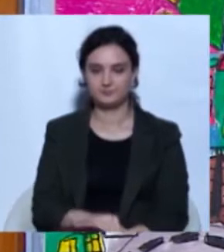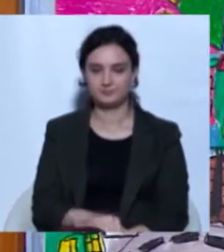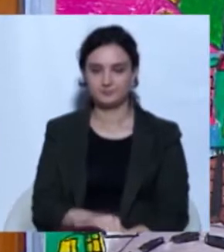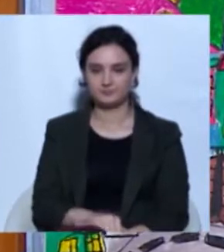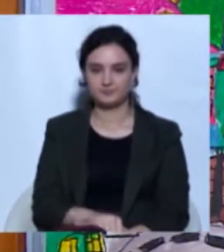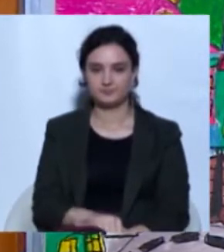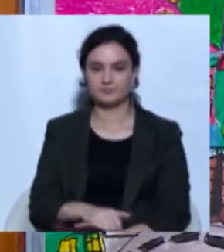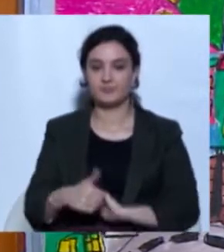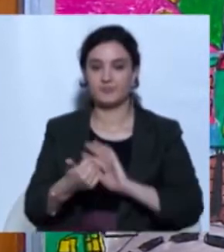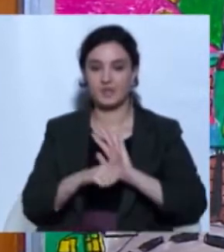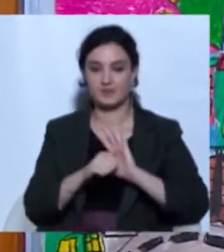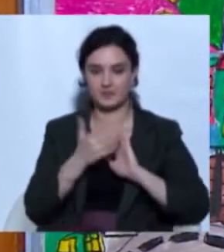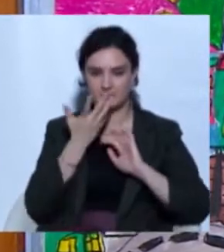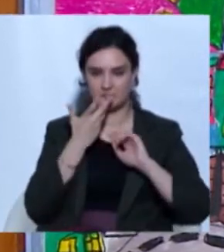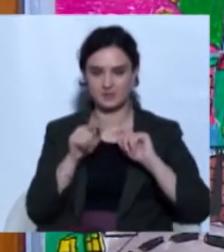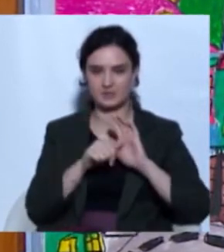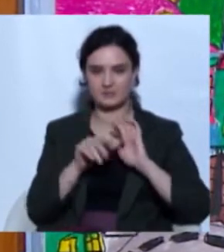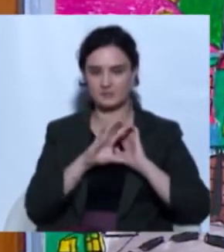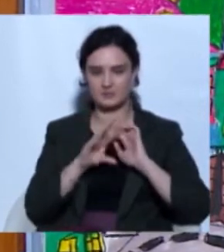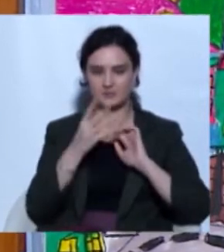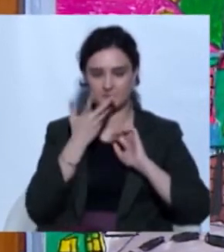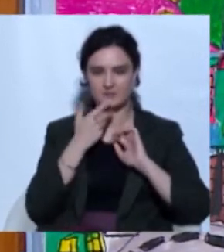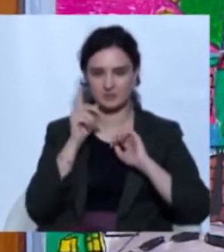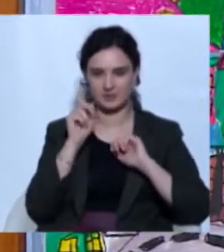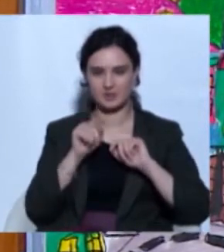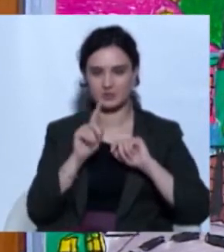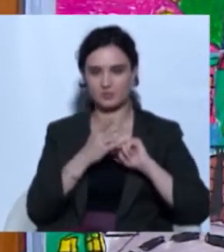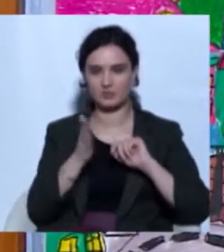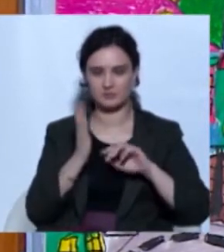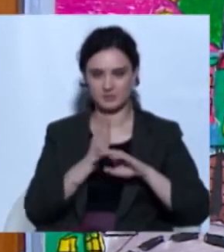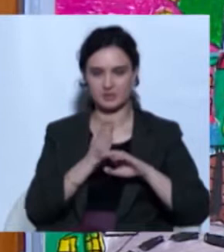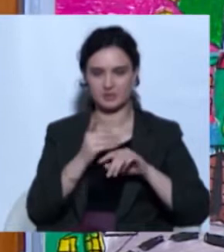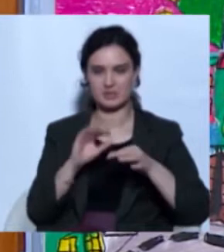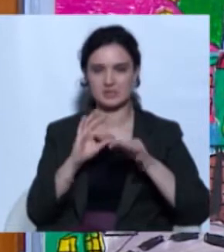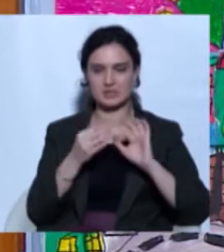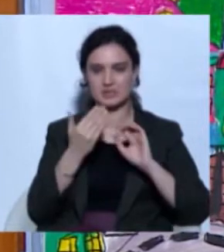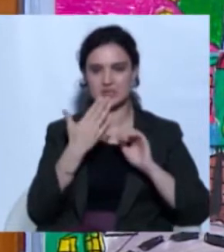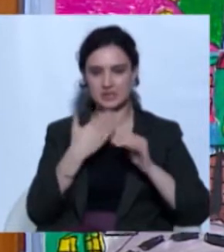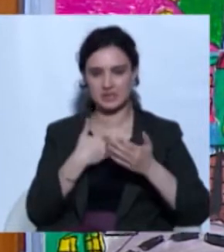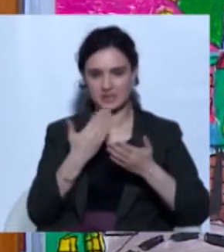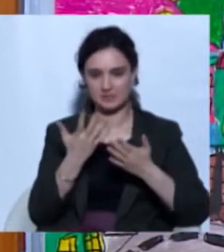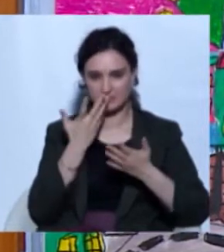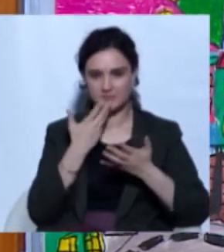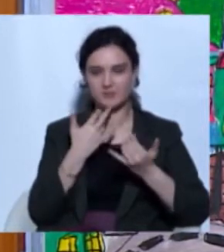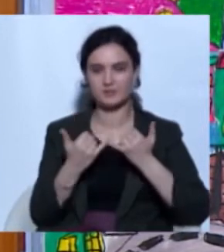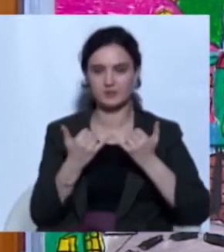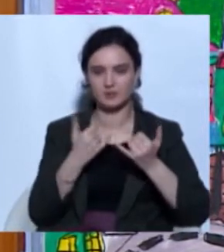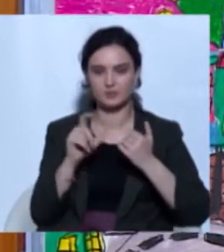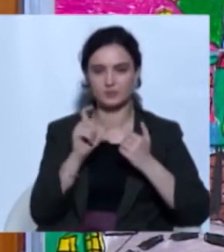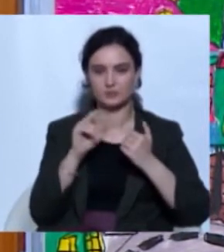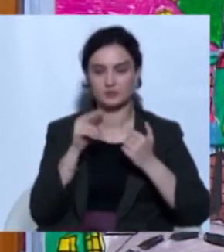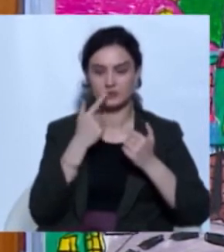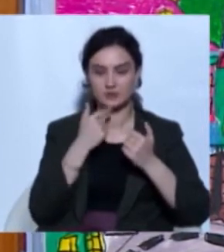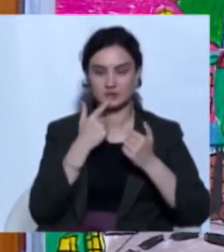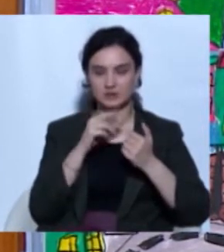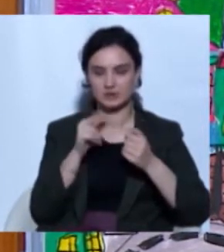6 ფერი. ეს ფერები უკვე თქვენ იცით რომლებიც არის, ეს არის ძირითადი ფერები, ყვითელი, ლურჯი და